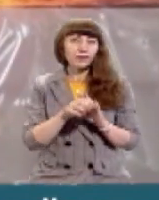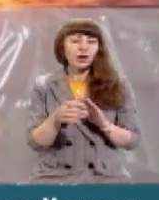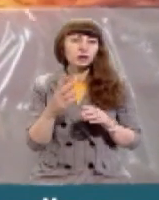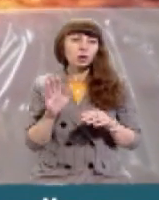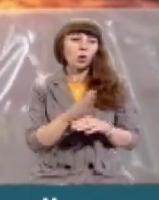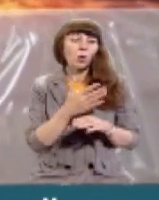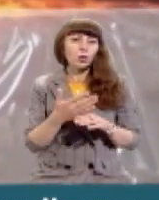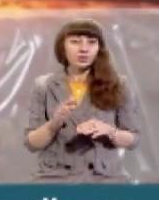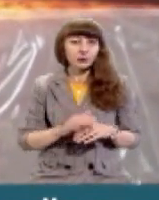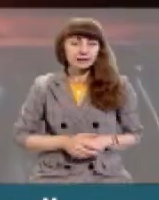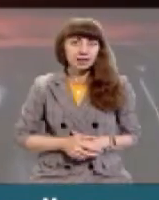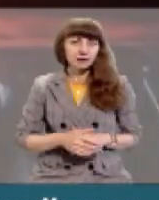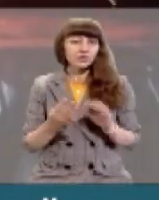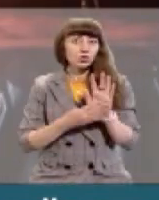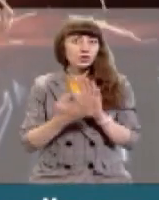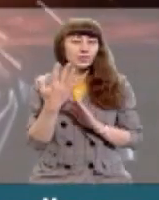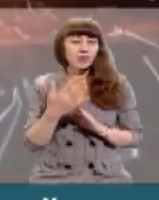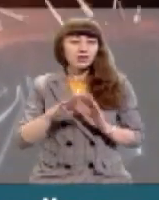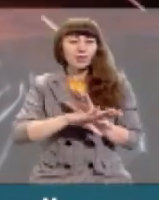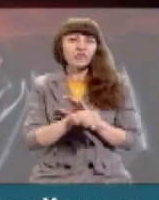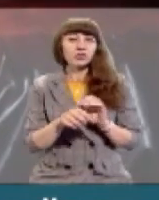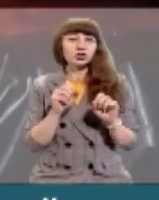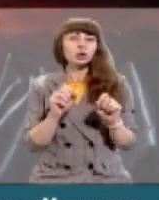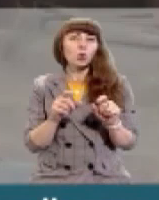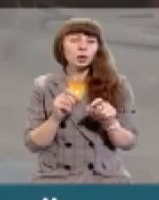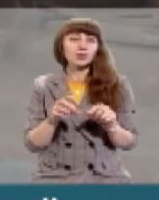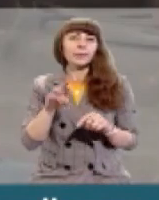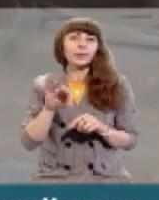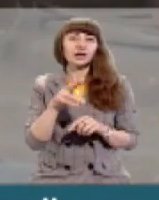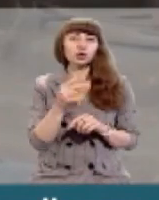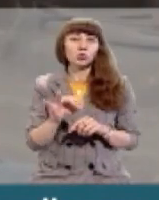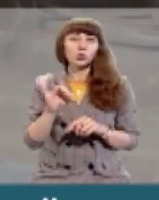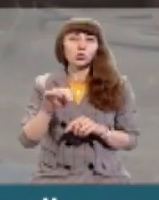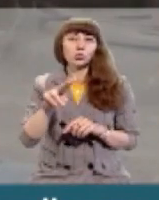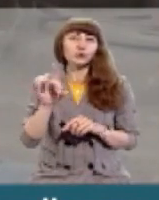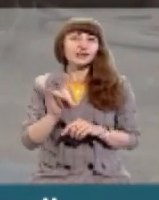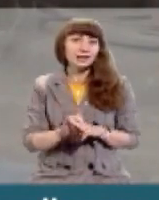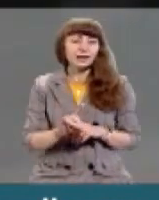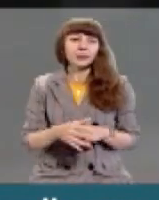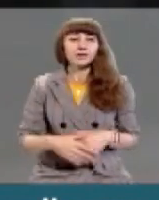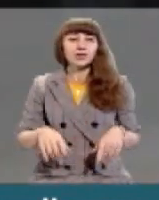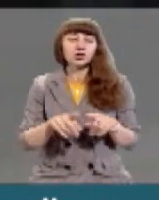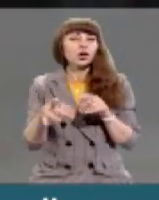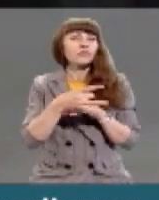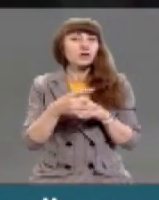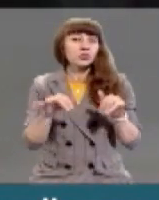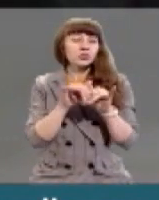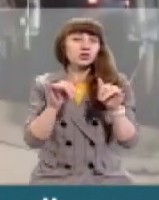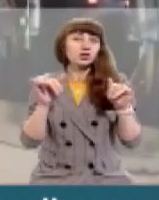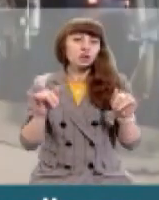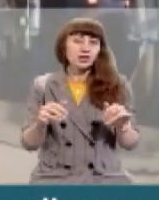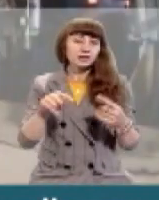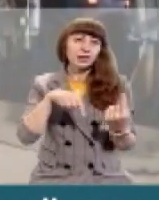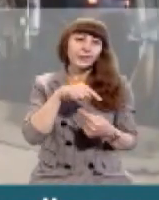отрасль. 95% производства связано с добычей золота и медной руды на местных карьерах. Также в районе идет расширение действующего